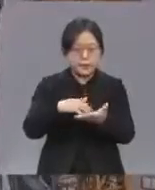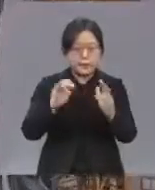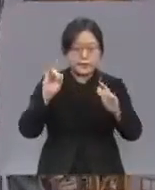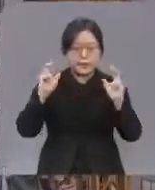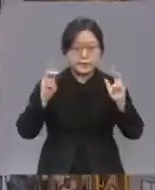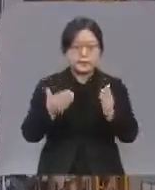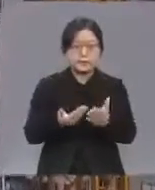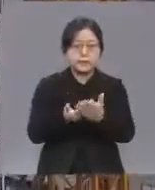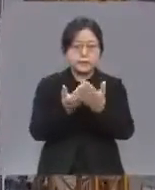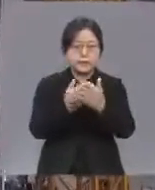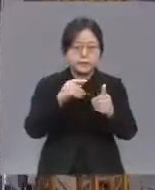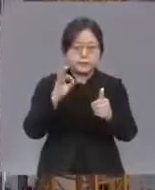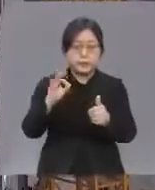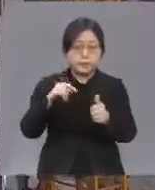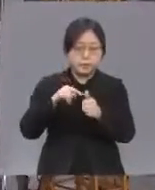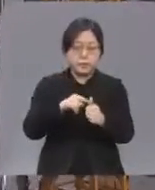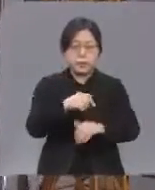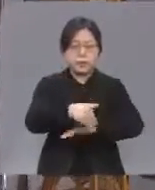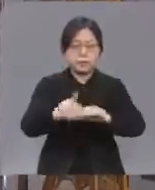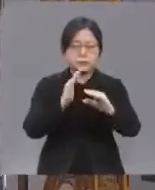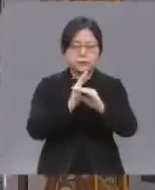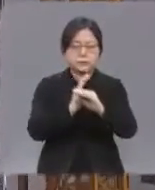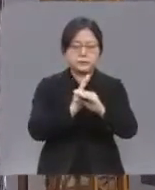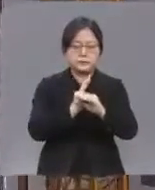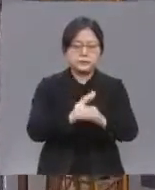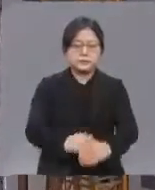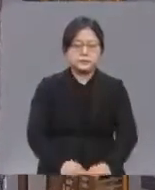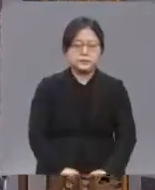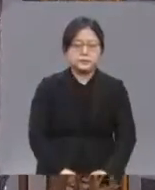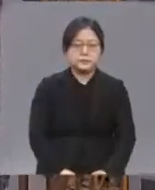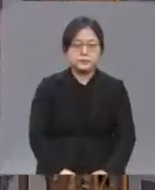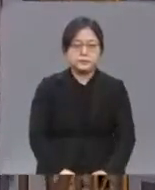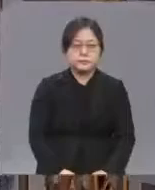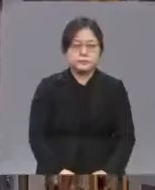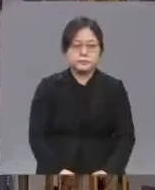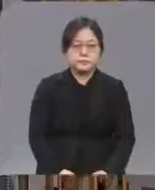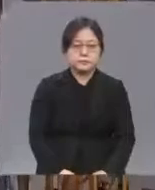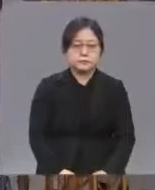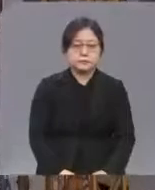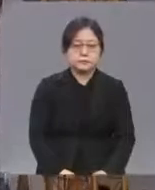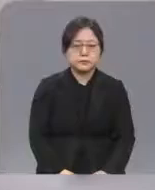현대산업개발에 구상권을 청구하기로 했습니다. KBS 뉴스 손준수입니다.